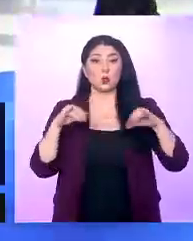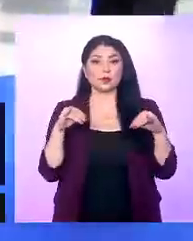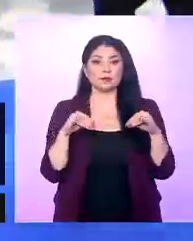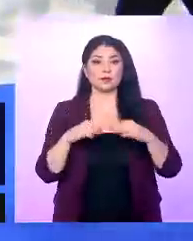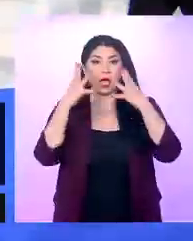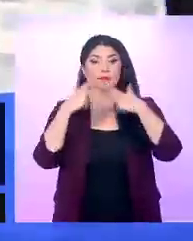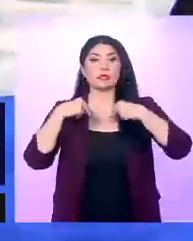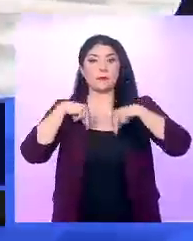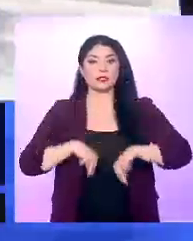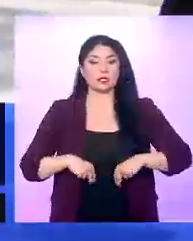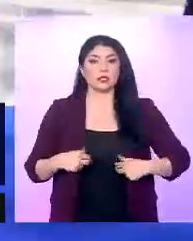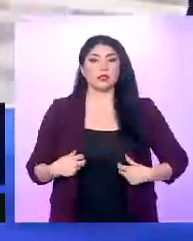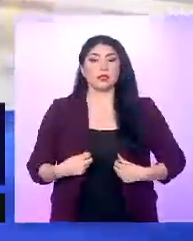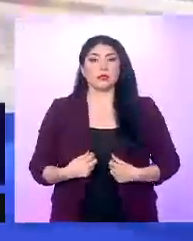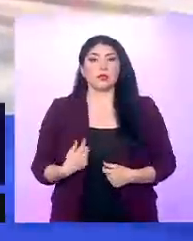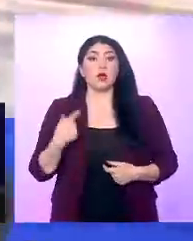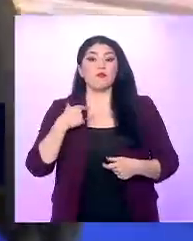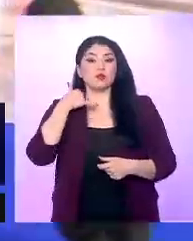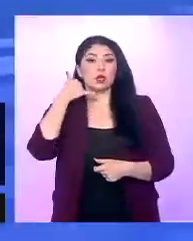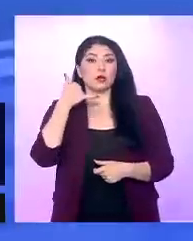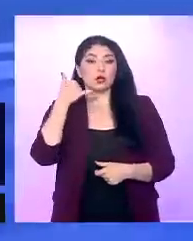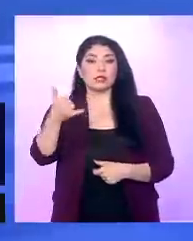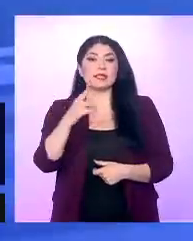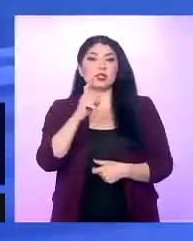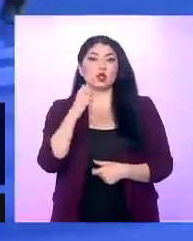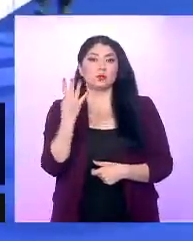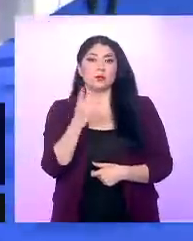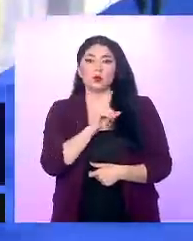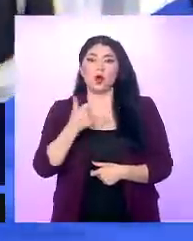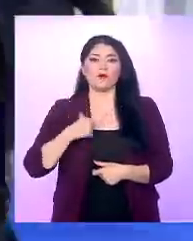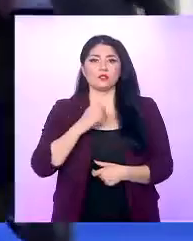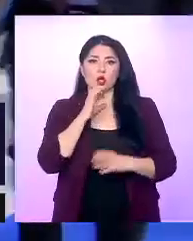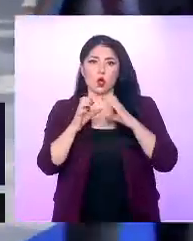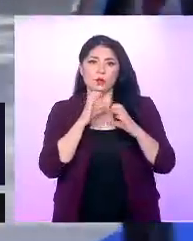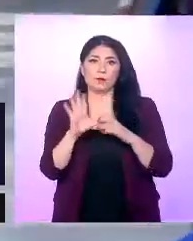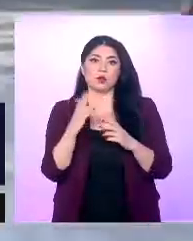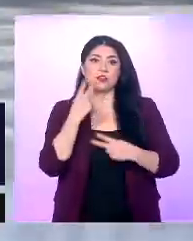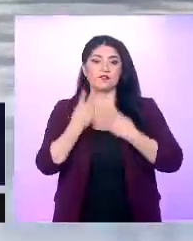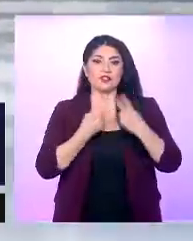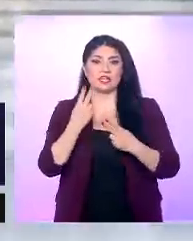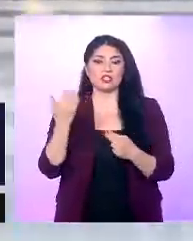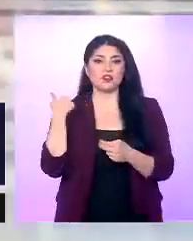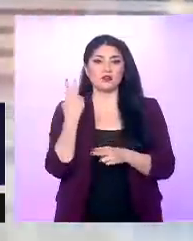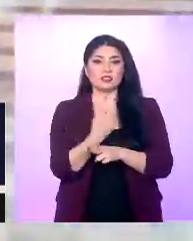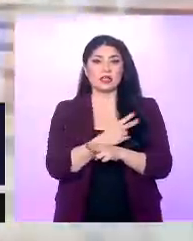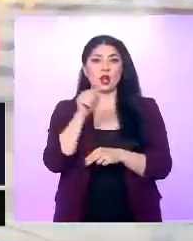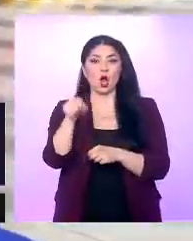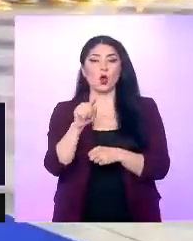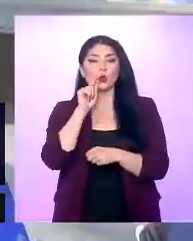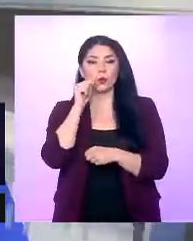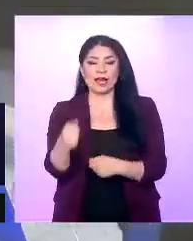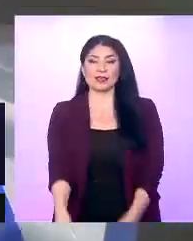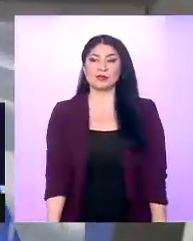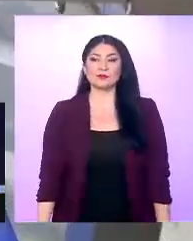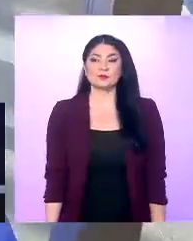Iohannis. Administrația prezidențială, contactată de Digi24, nu a dorit să comenteze o posibilă vizită a șefului statului în